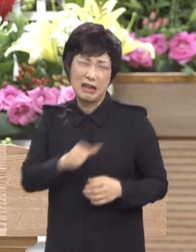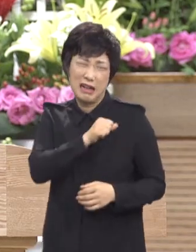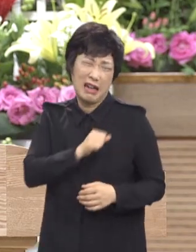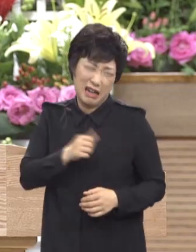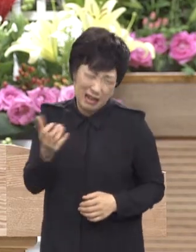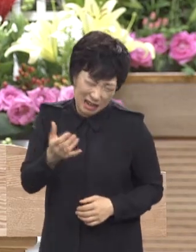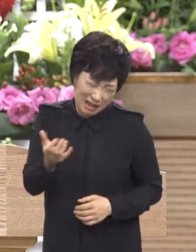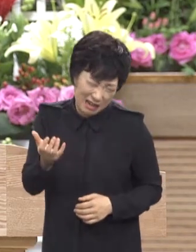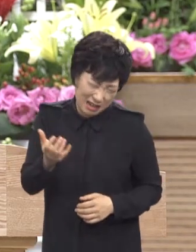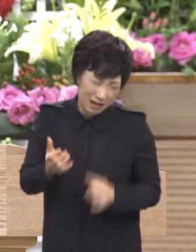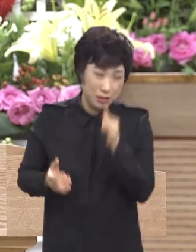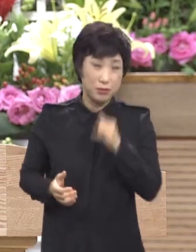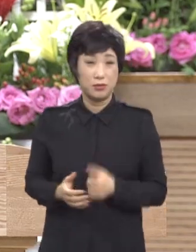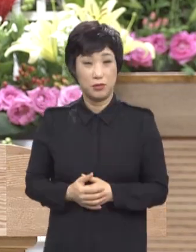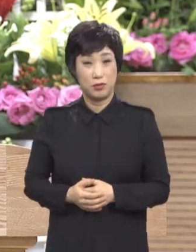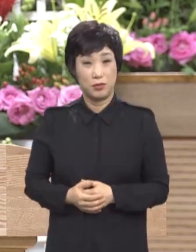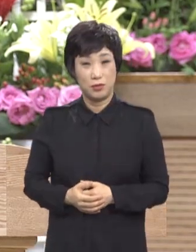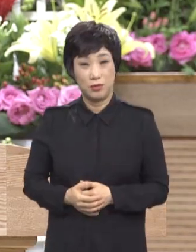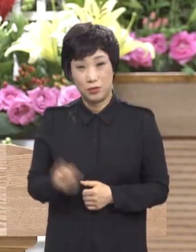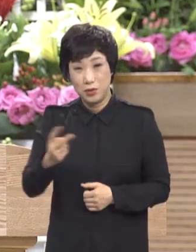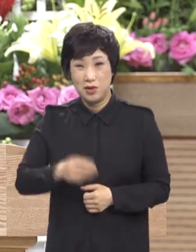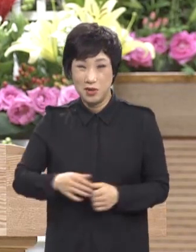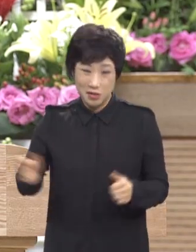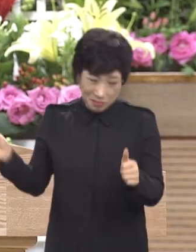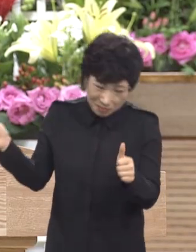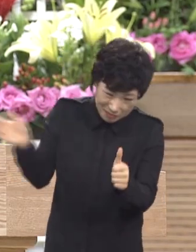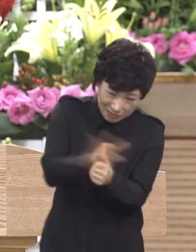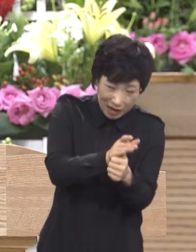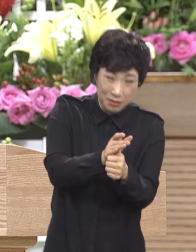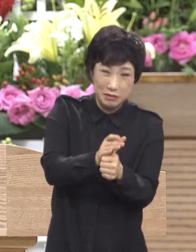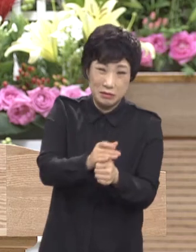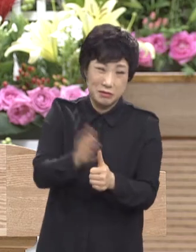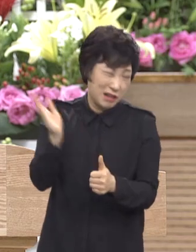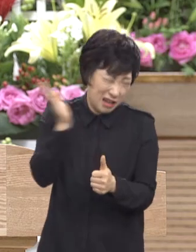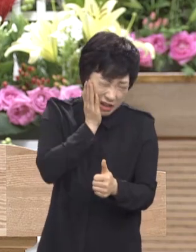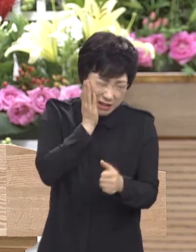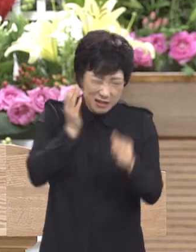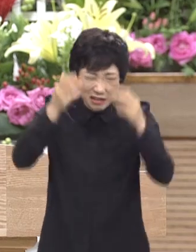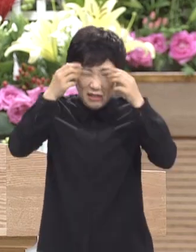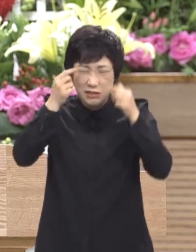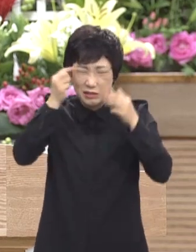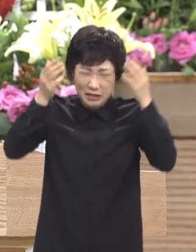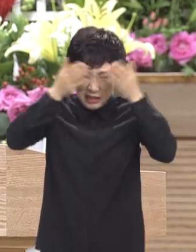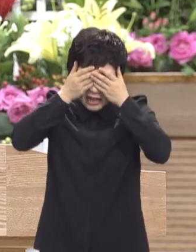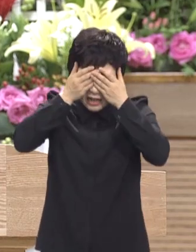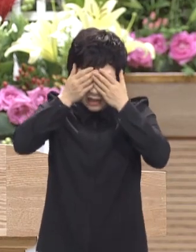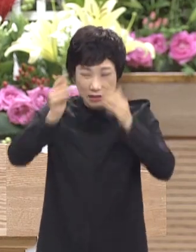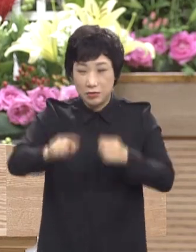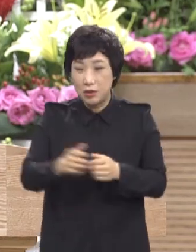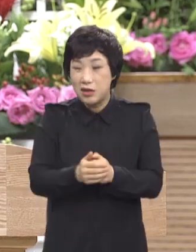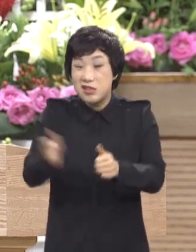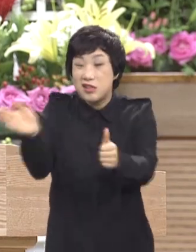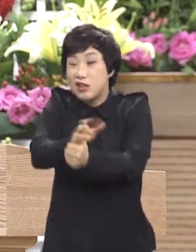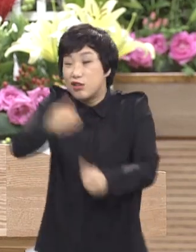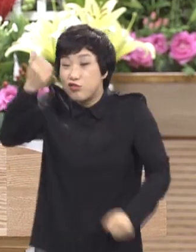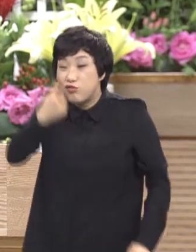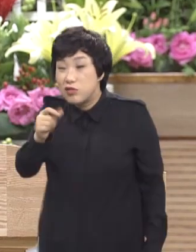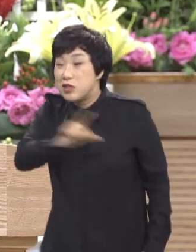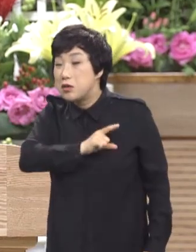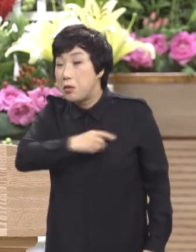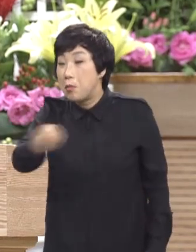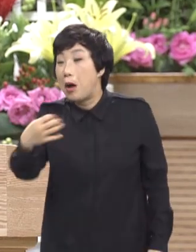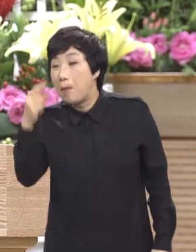수 없는 통증, 그리고 뺨을 치고 눈을 가리면서 너를 친 자가 누구냐 말해봐라 이런